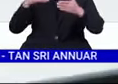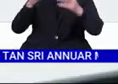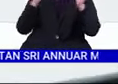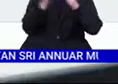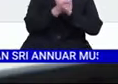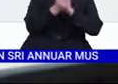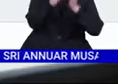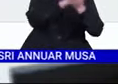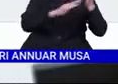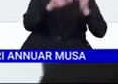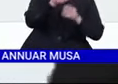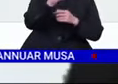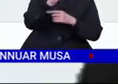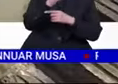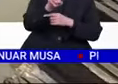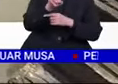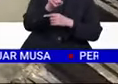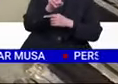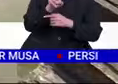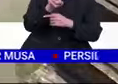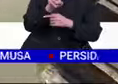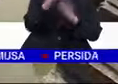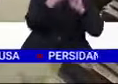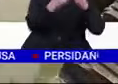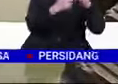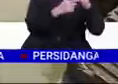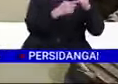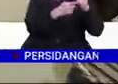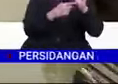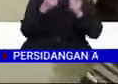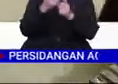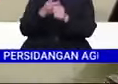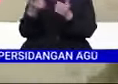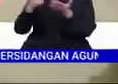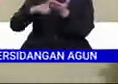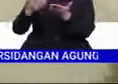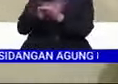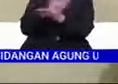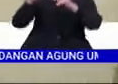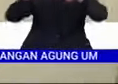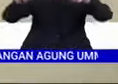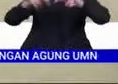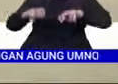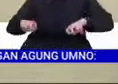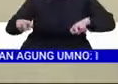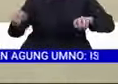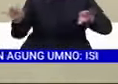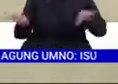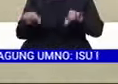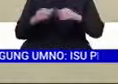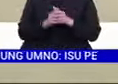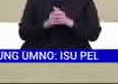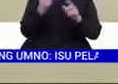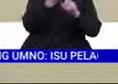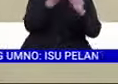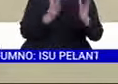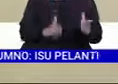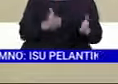ditukar kepada section 302 kanon keseksaan berdasarkan perkembangan terbaru siasatan yang dibuat bangsa